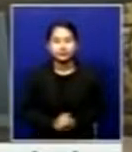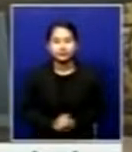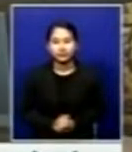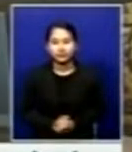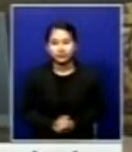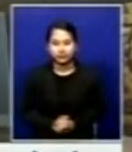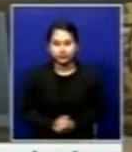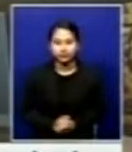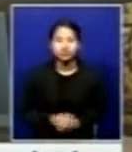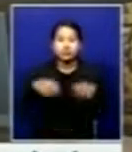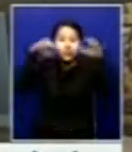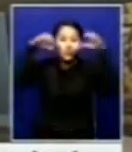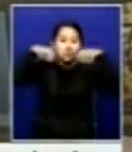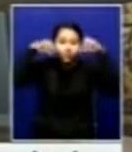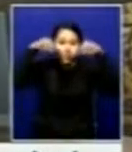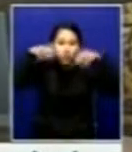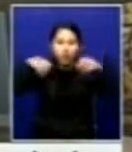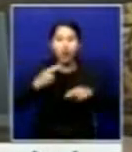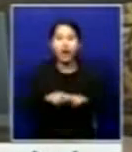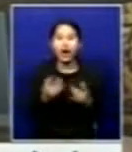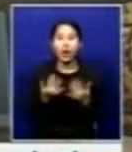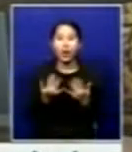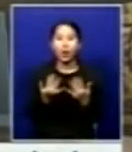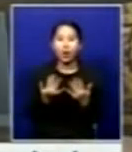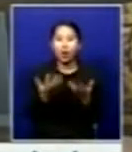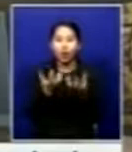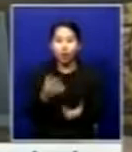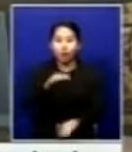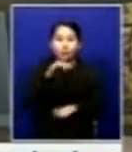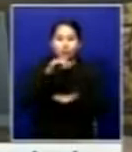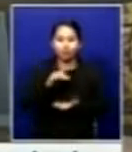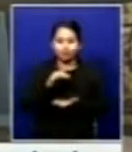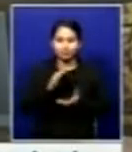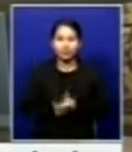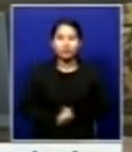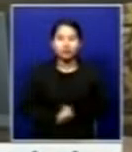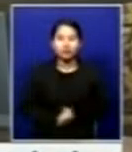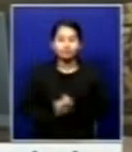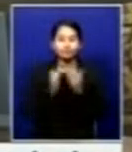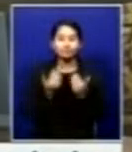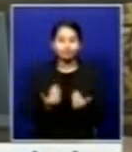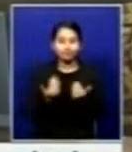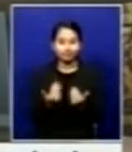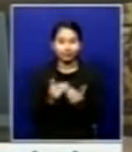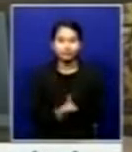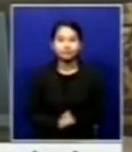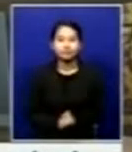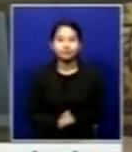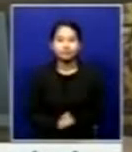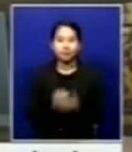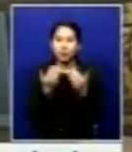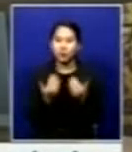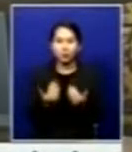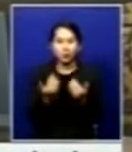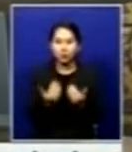ฝนตกก็ต้องนั่งเข้าแถวเพื่อจะรอรับของแจกมาถึงจุดนี้นะครับท่านประธานครับมาถึงจุดนี้ได้อย่าง